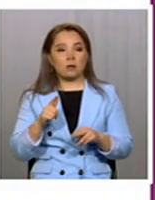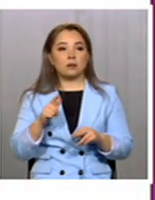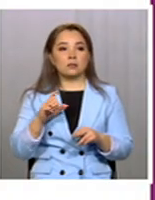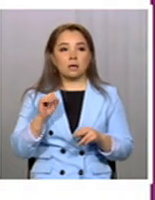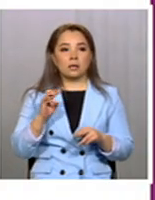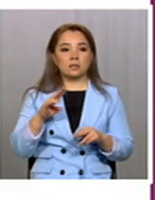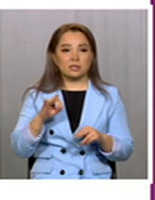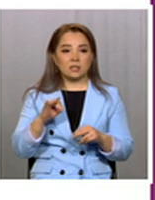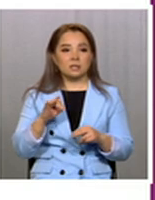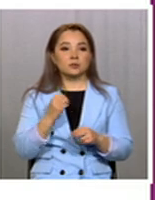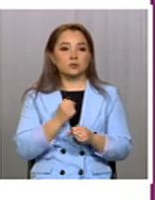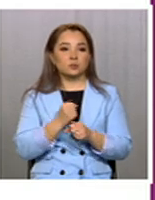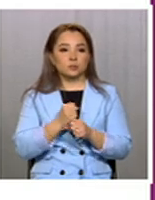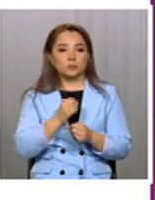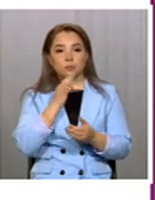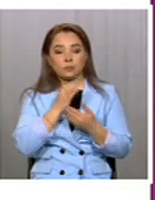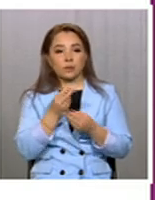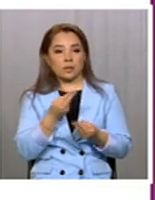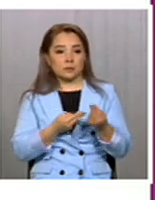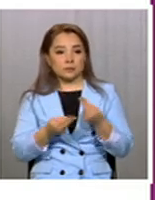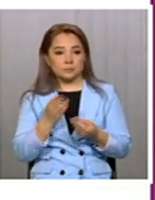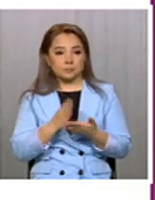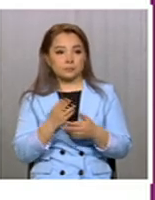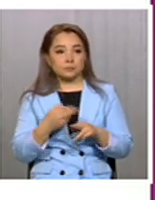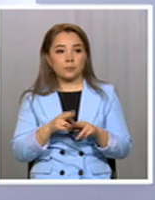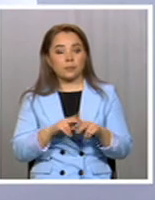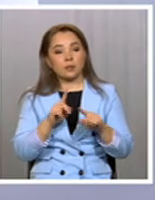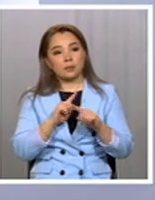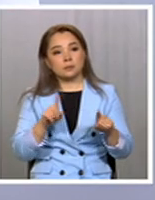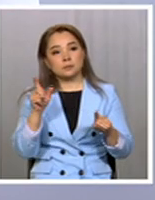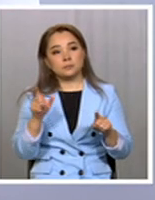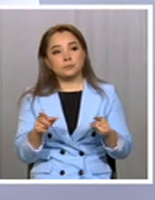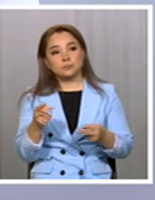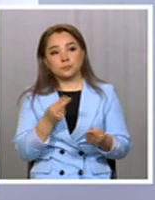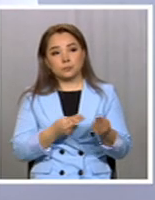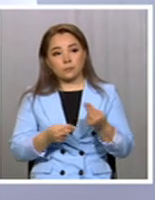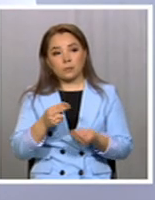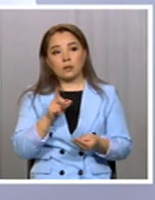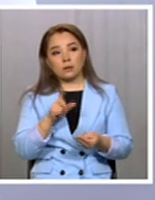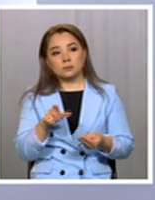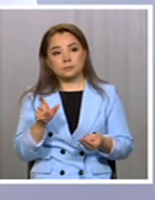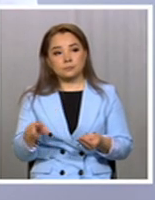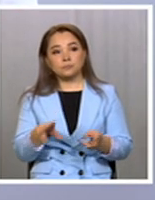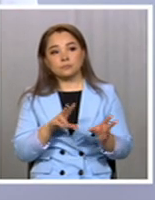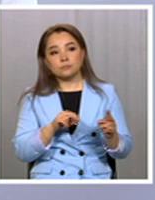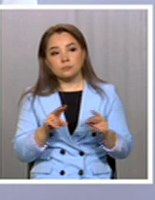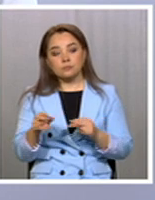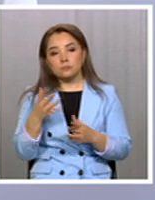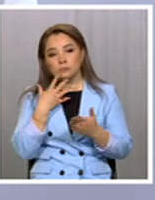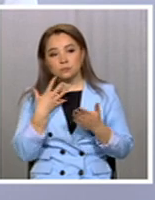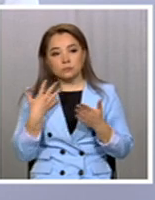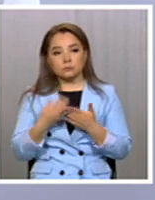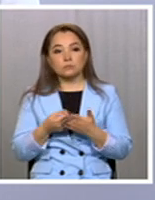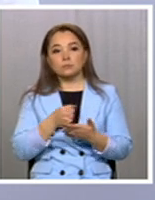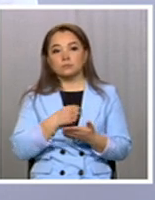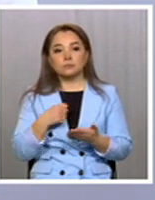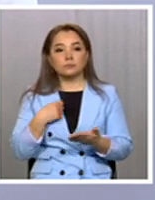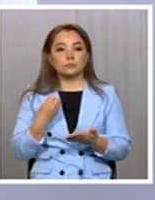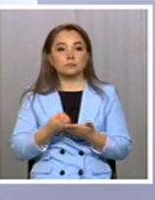туындысы. Ерекшелігі суретші адамзат бақыт үшін өзінің ең